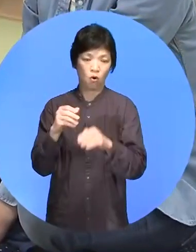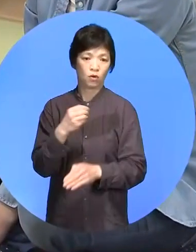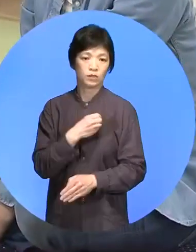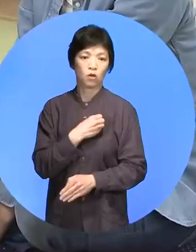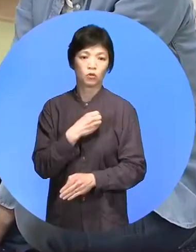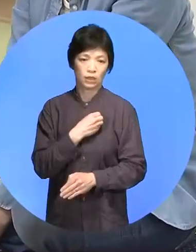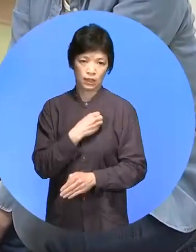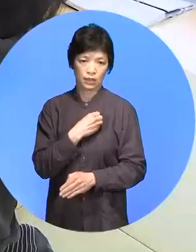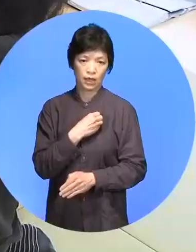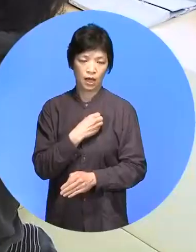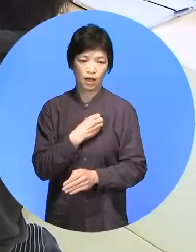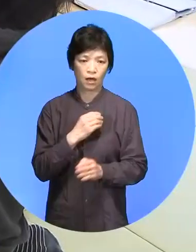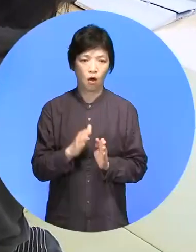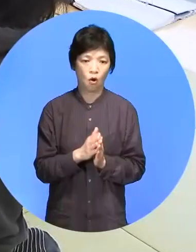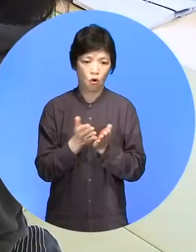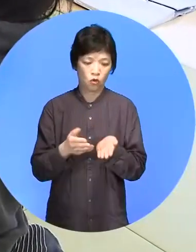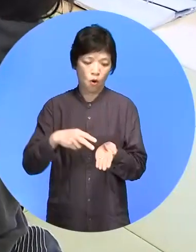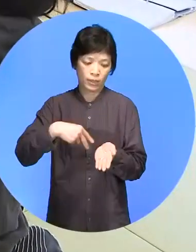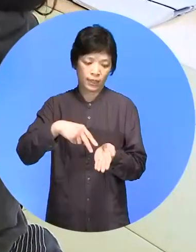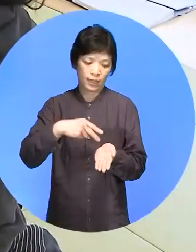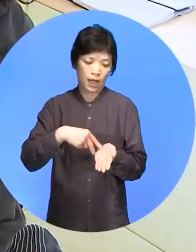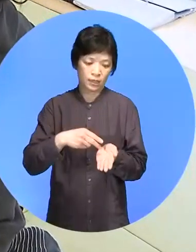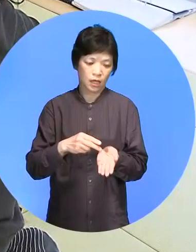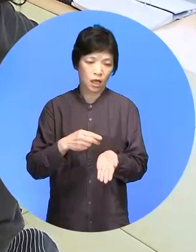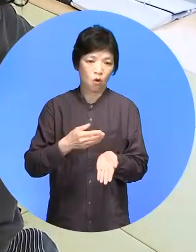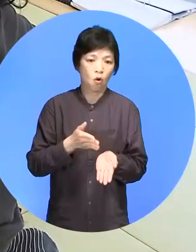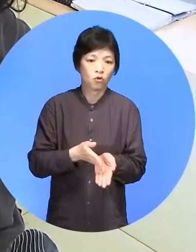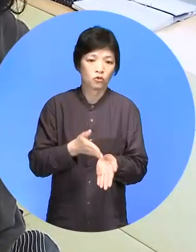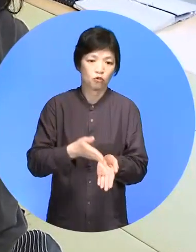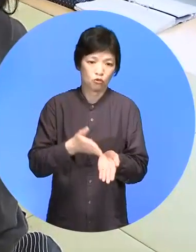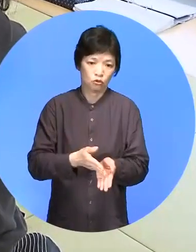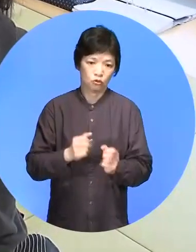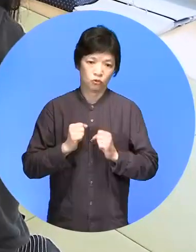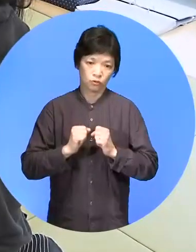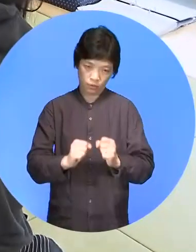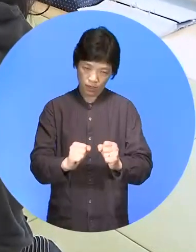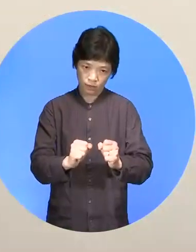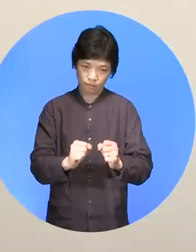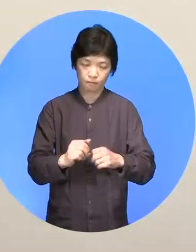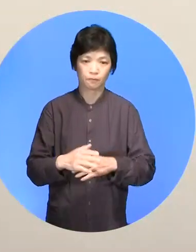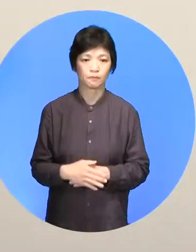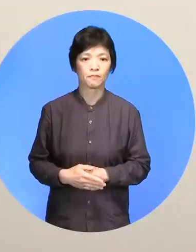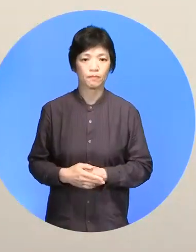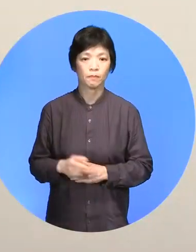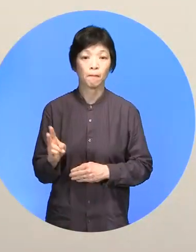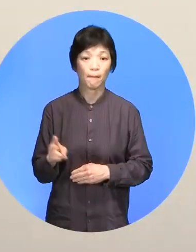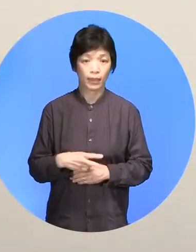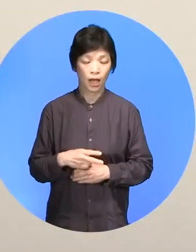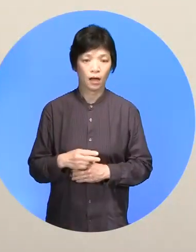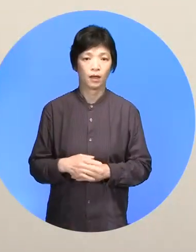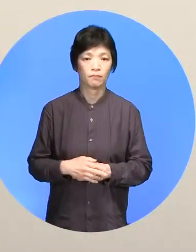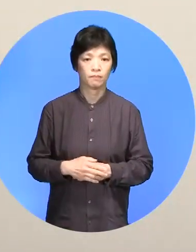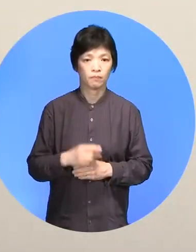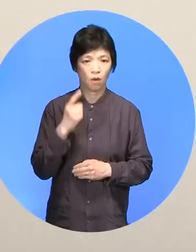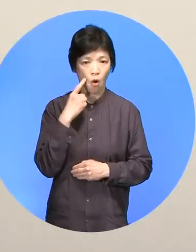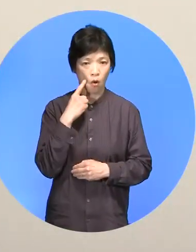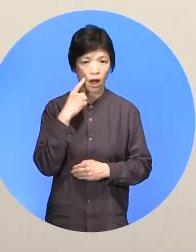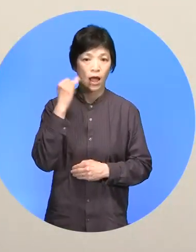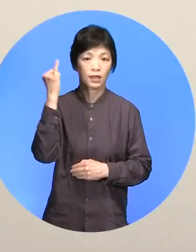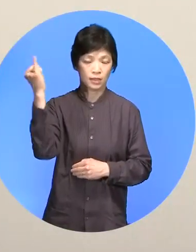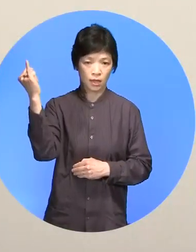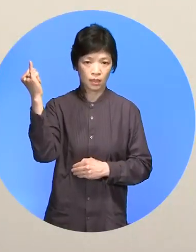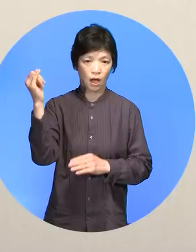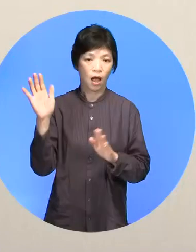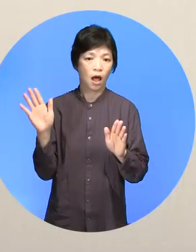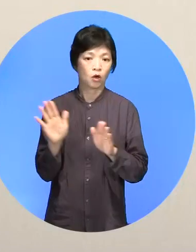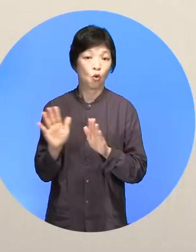ですね、下のところの図書の人にしていただくということもあります。あとのびのび子育てプラザではですね、本当に一人のびの